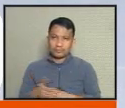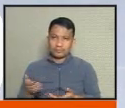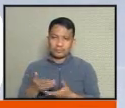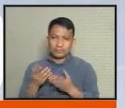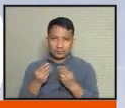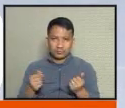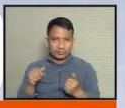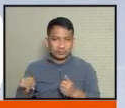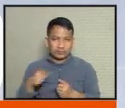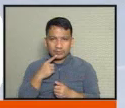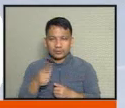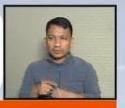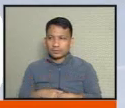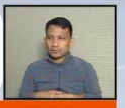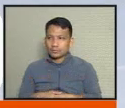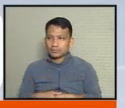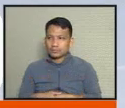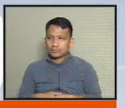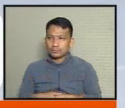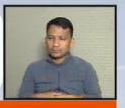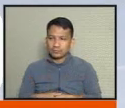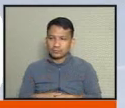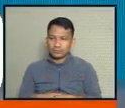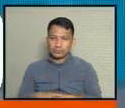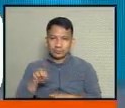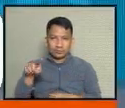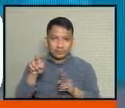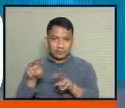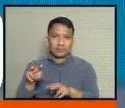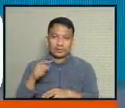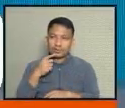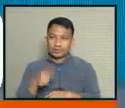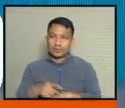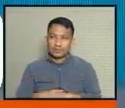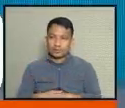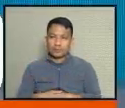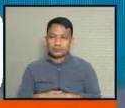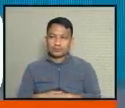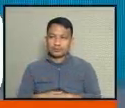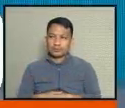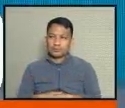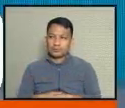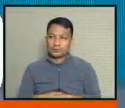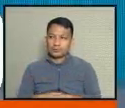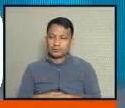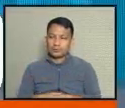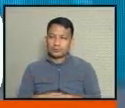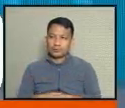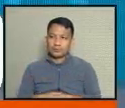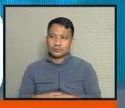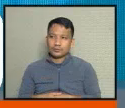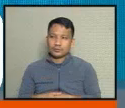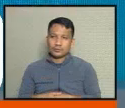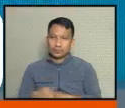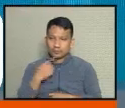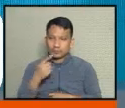pa natin. Sabihin mo. Sige, makipagkita. Tingin kayo sa camera, sir. Manawagan ka kay Mrs.